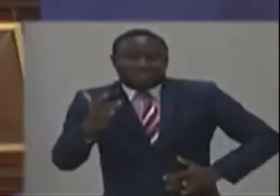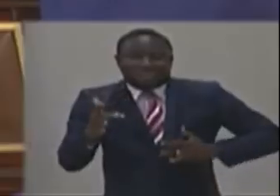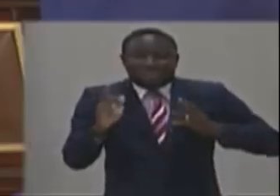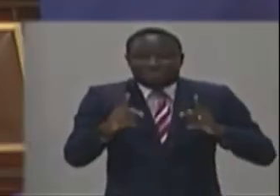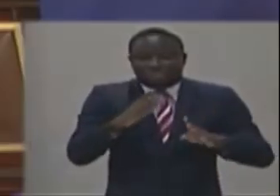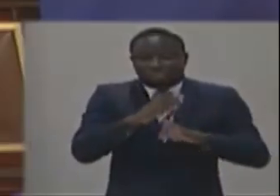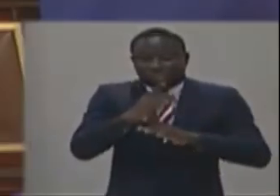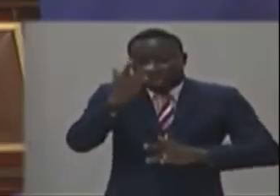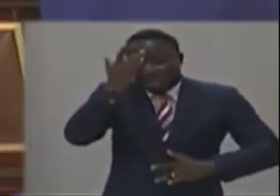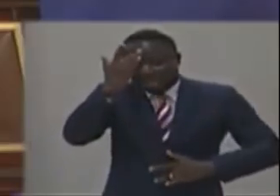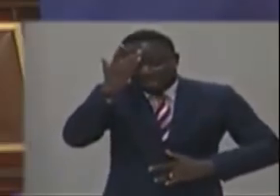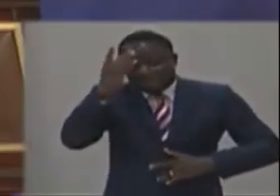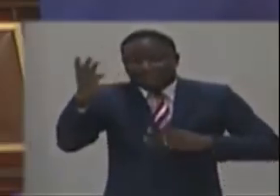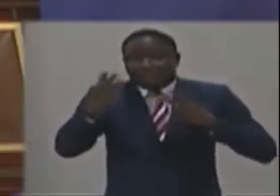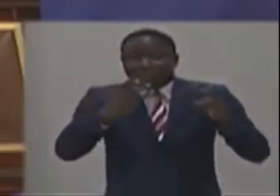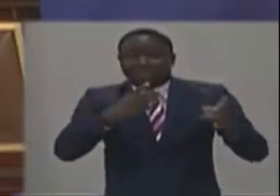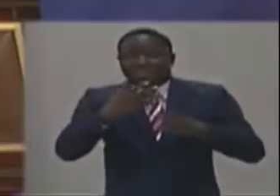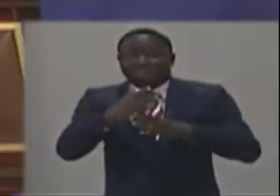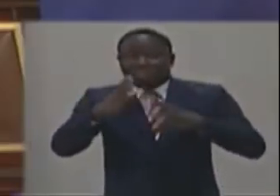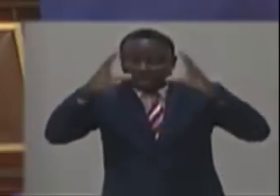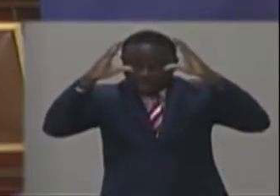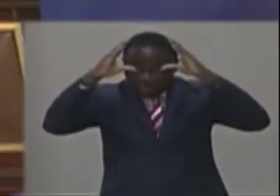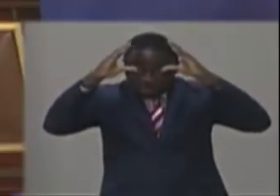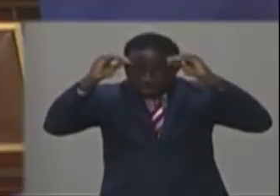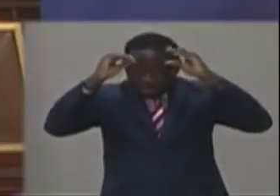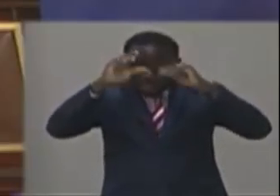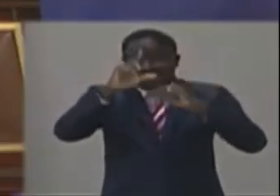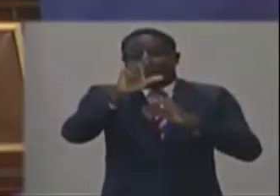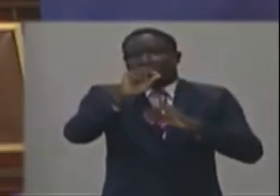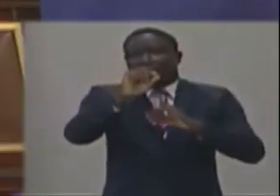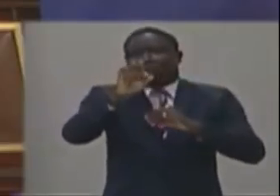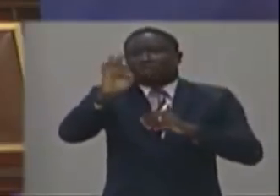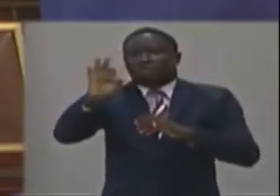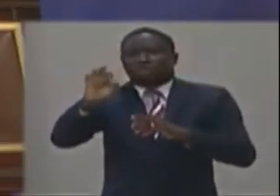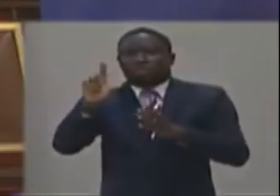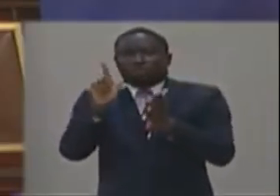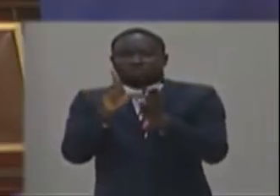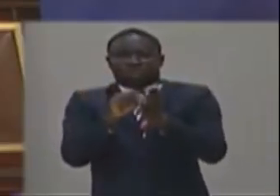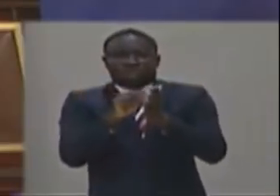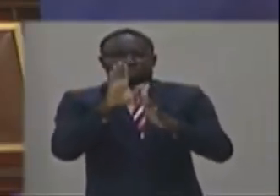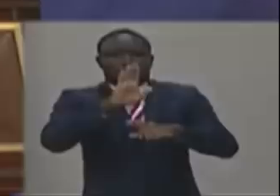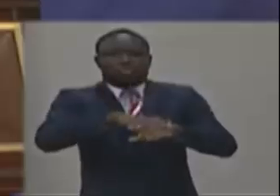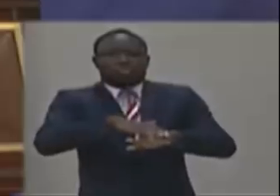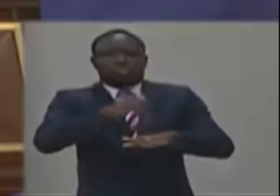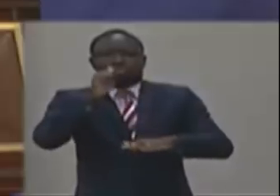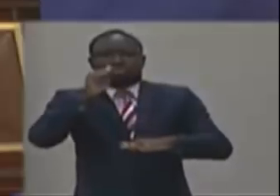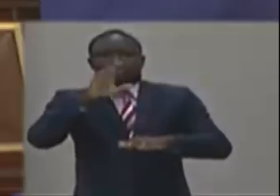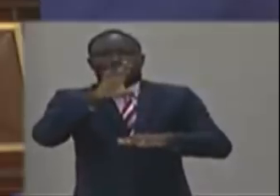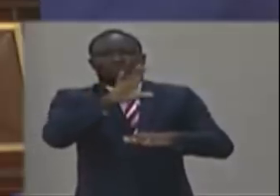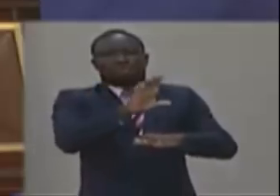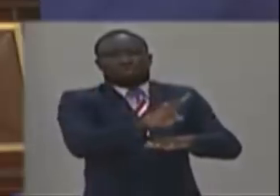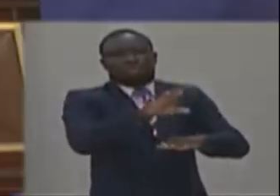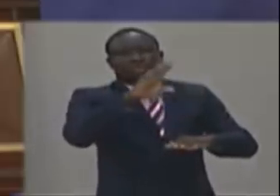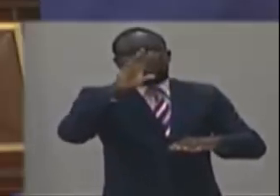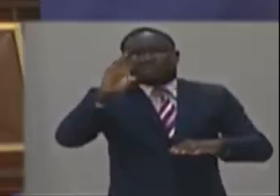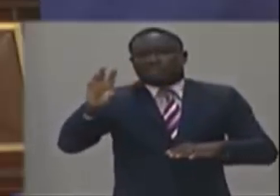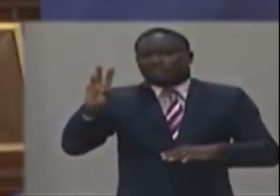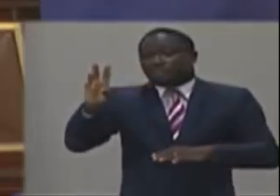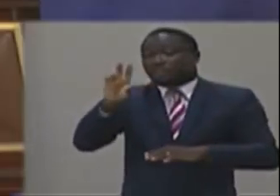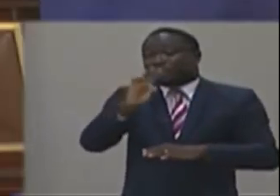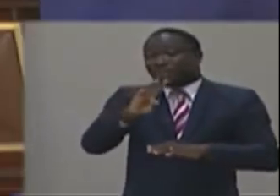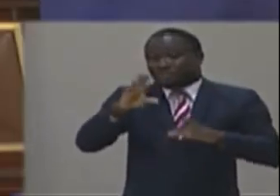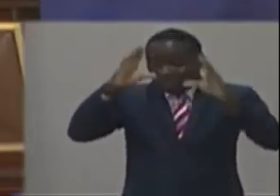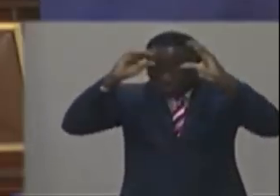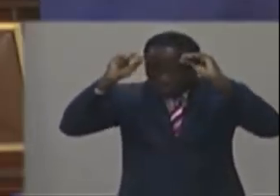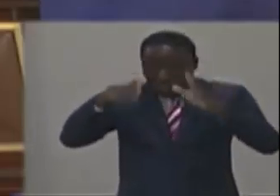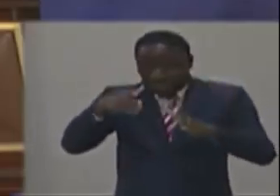la maladie. Le ministère a déjà formé 29 journalistes sous COVID-19 là, 67 formateurs pour